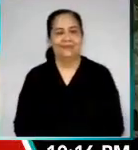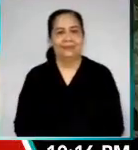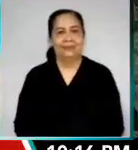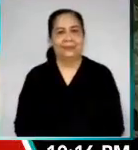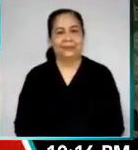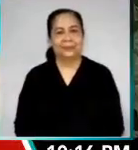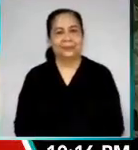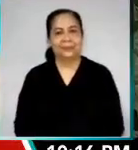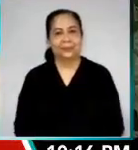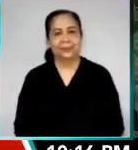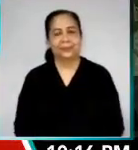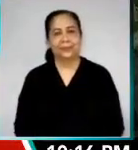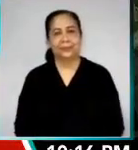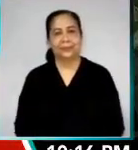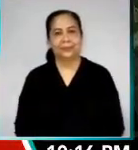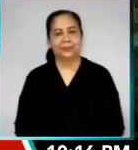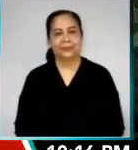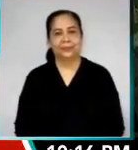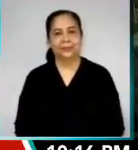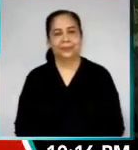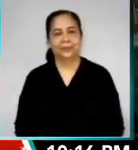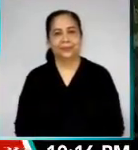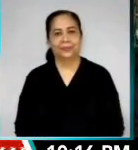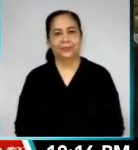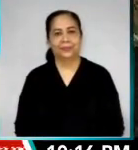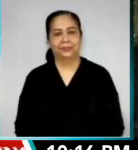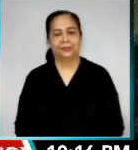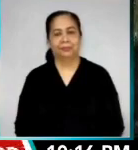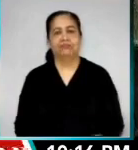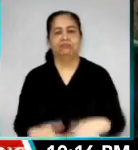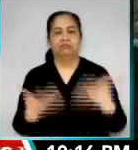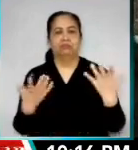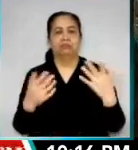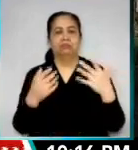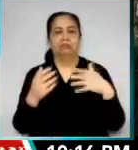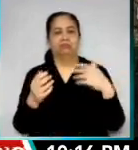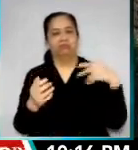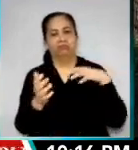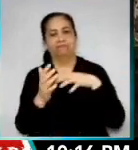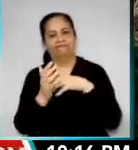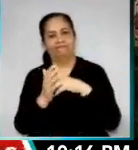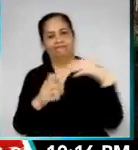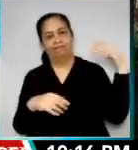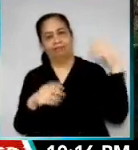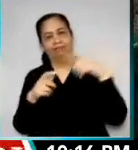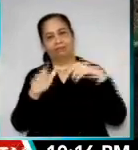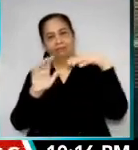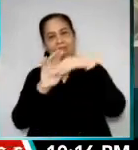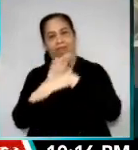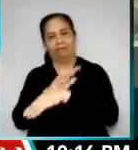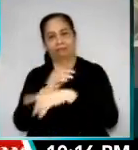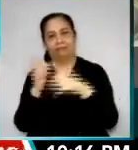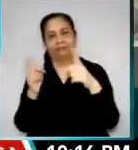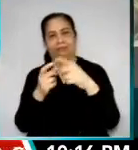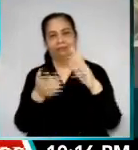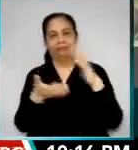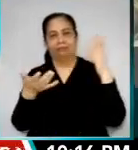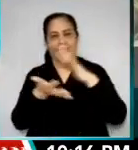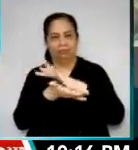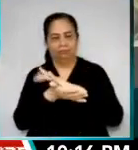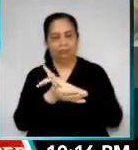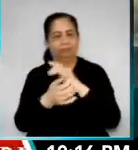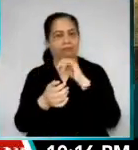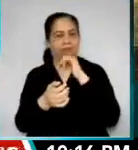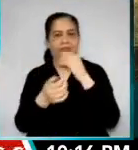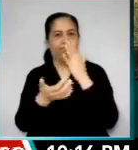Yan, check. Pinadapa man ang pandemya, hindi ito naging hadlang sa mga magsasaka sa Tanay Rizal para mag-donate ng